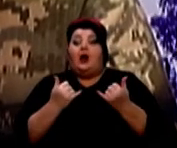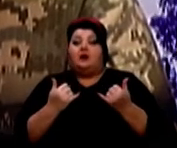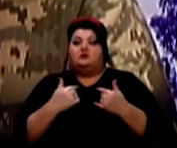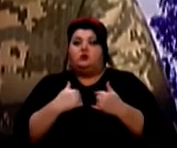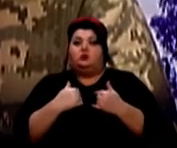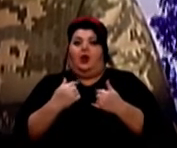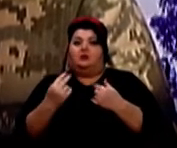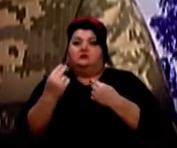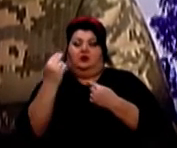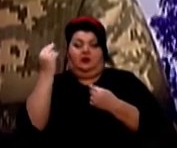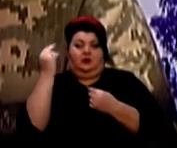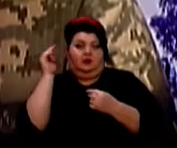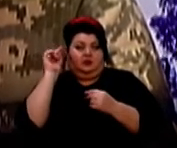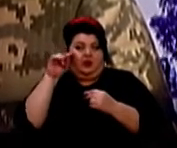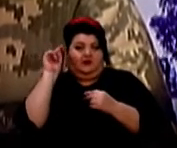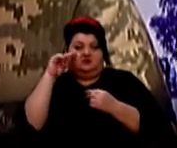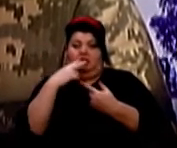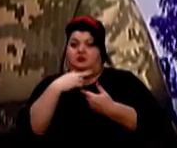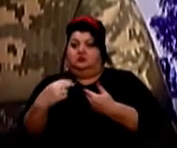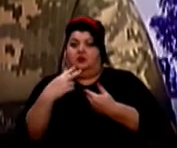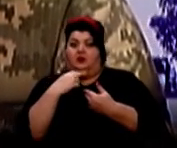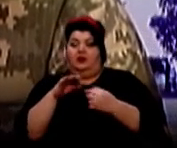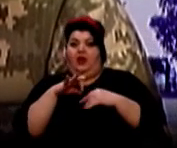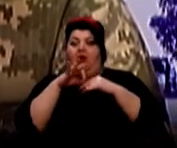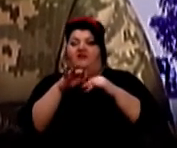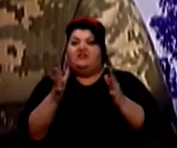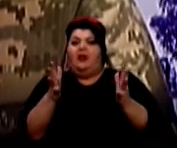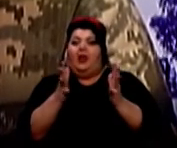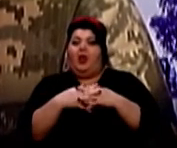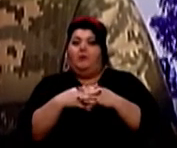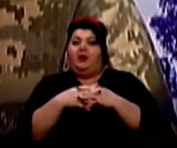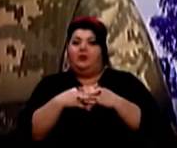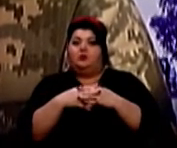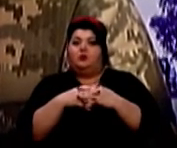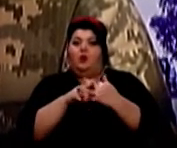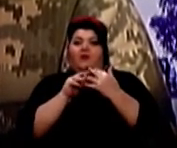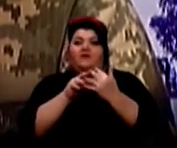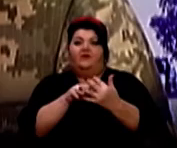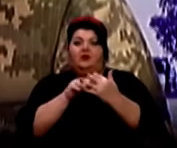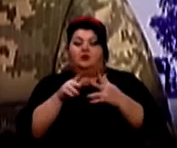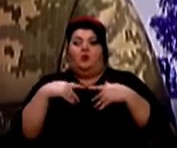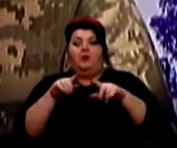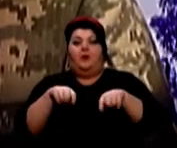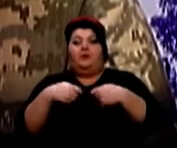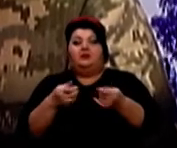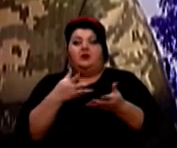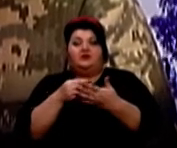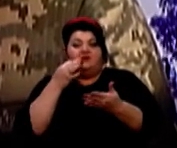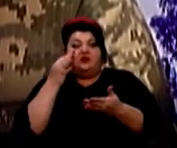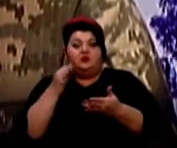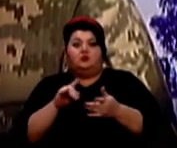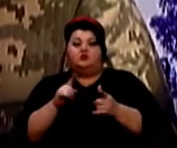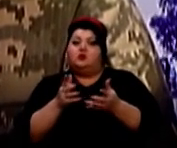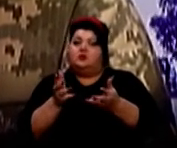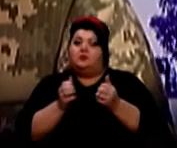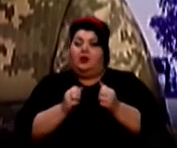навчаються, як вести ту ж саму гібридну війну. Ми передаємо свій досвід, щось беремо в